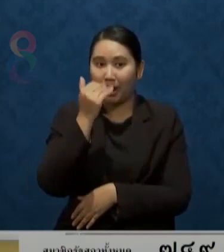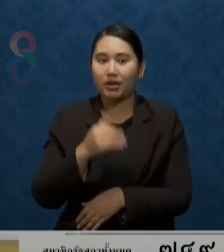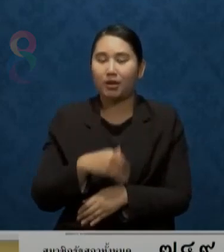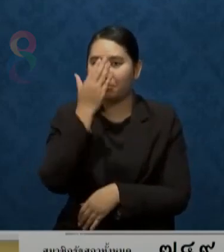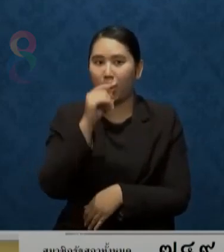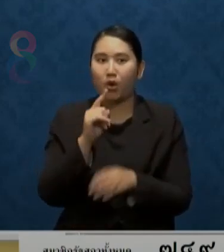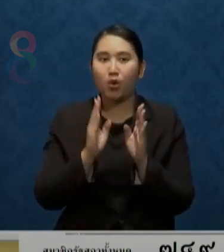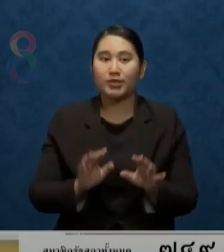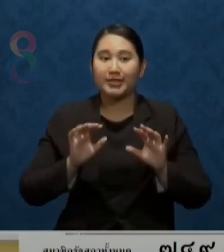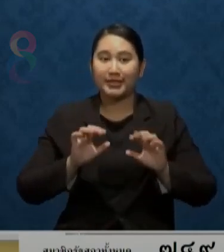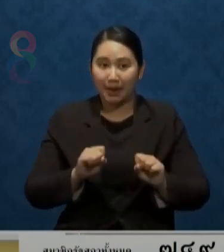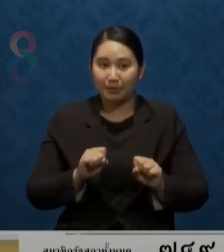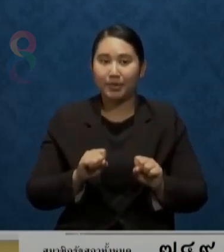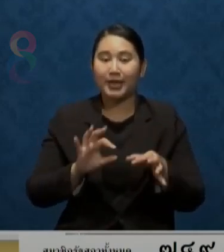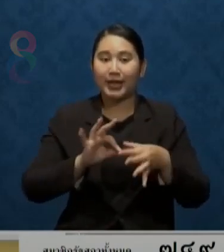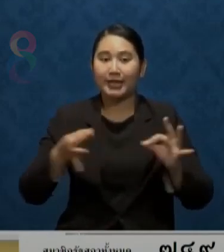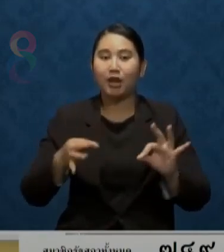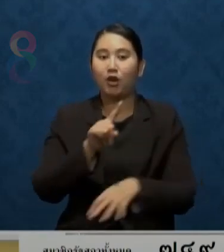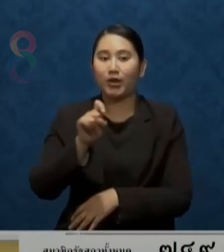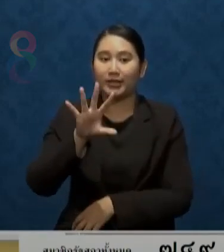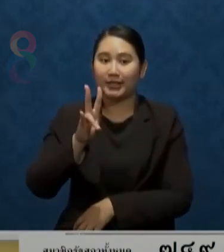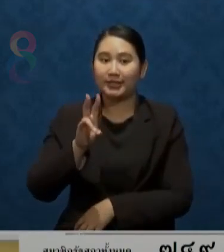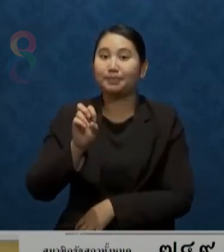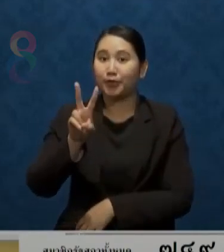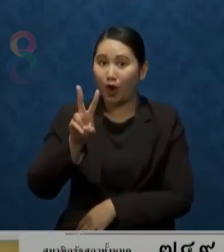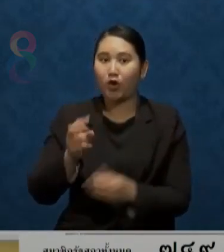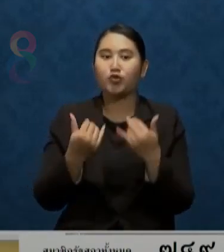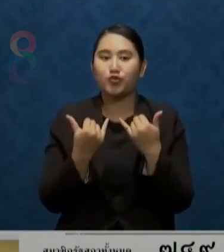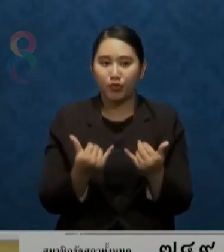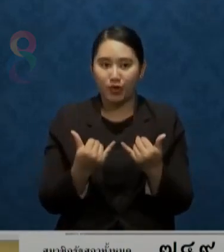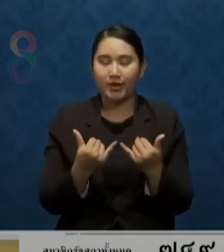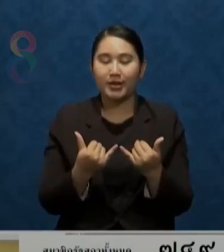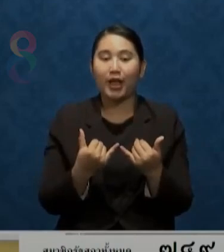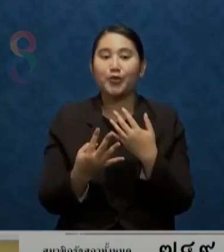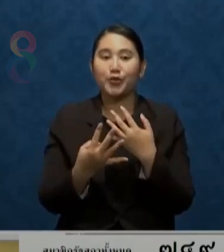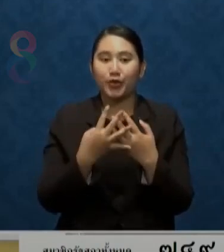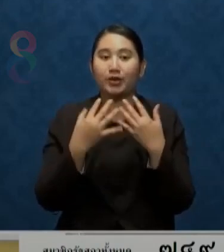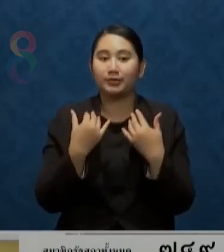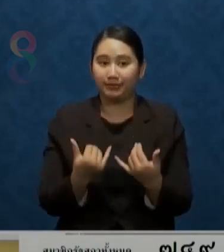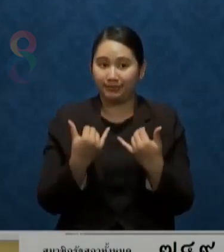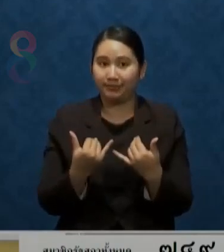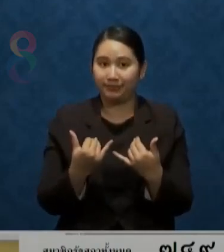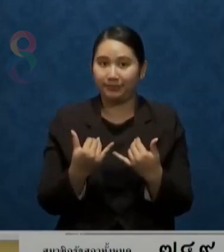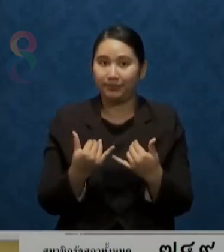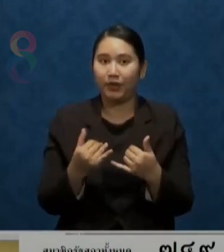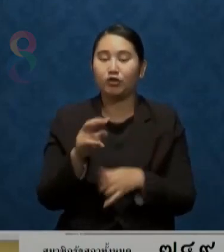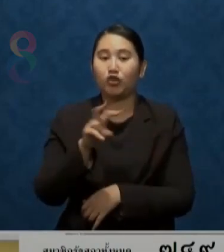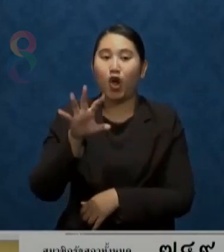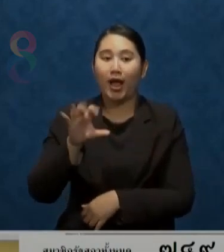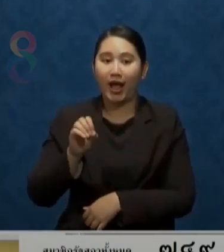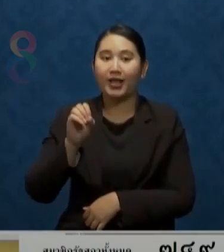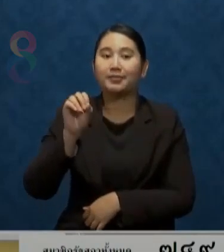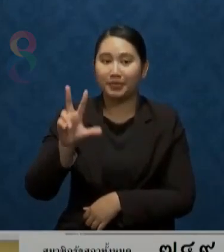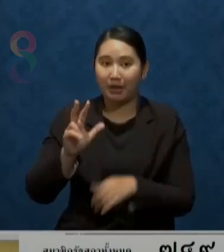ำเนินคดี272คดีมีคนอยู่ระหว่างดำเนินคดีตอนนี้เนี่ยนะครับ253ค